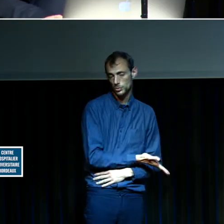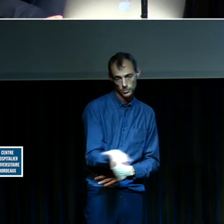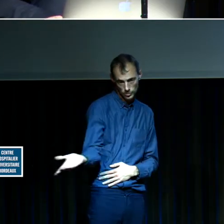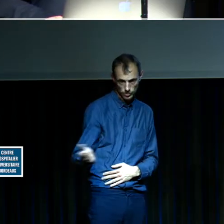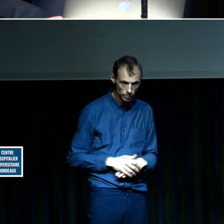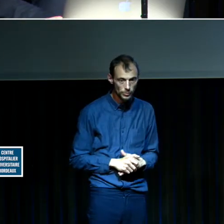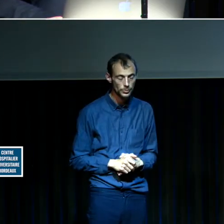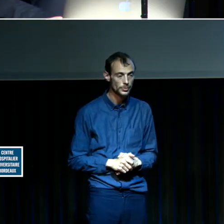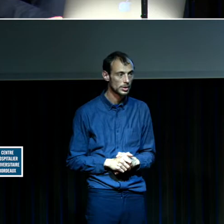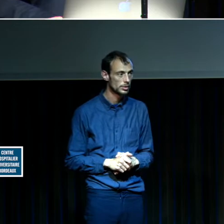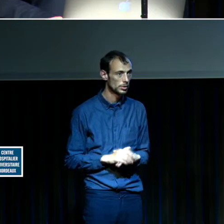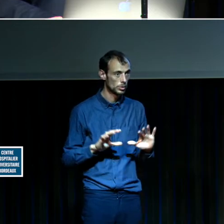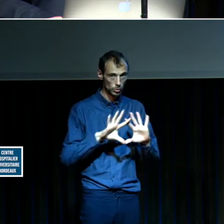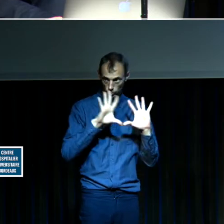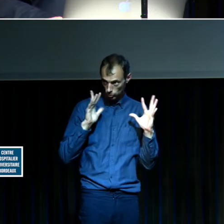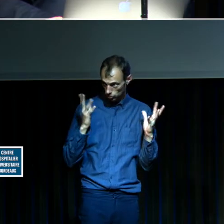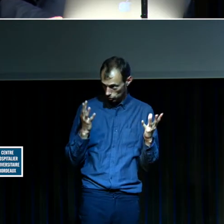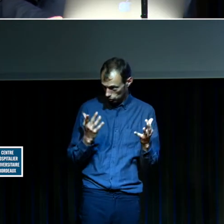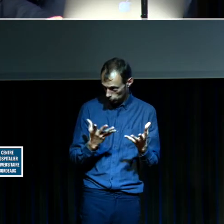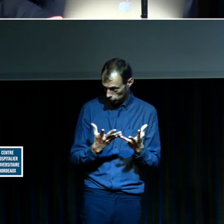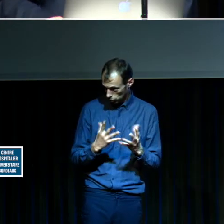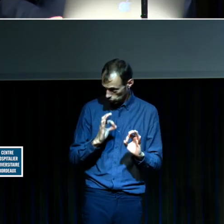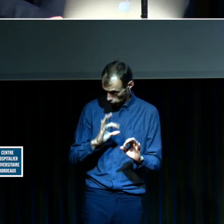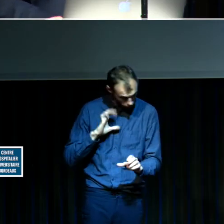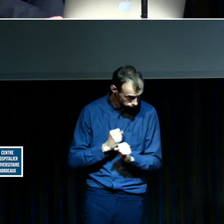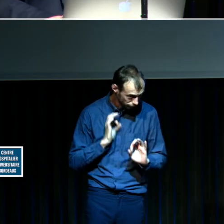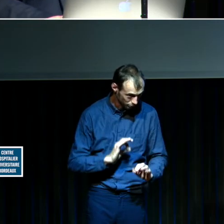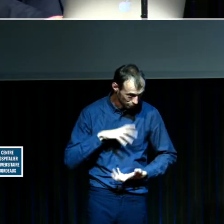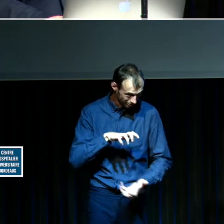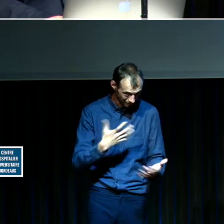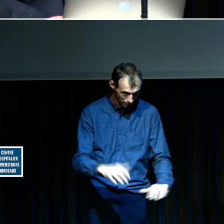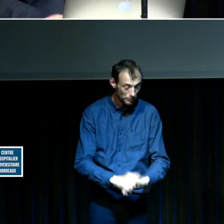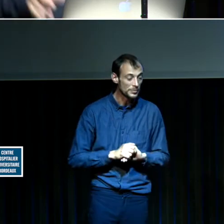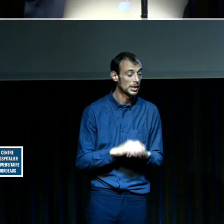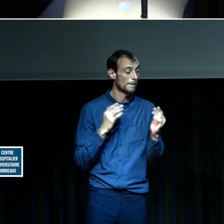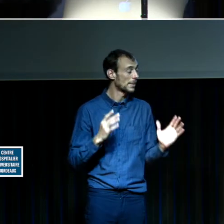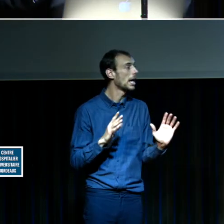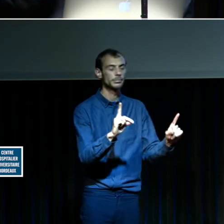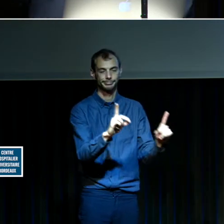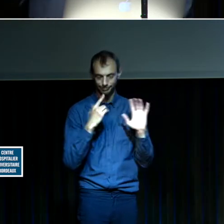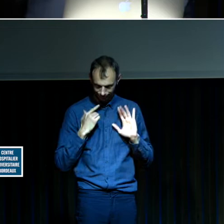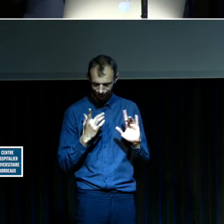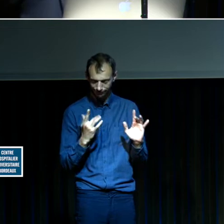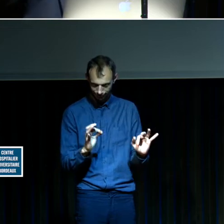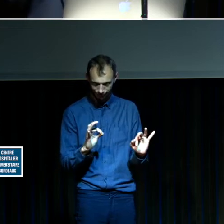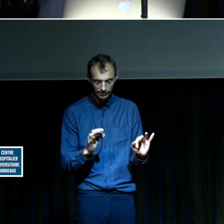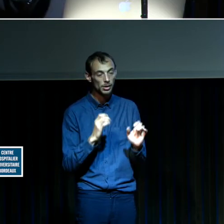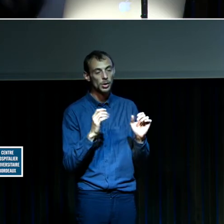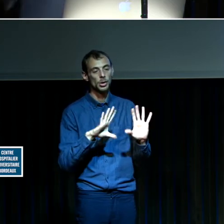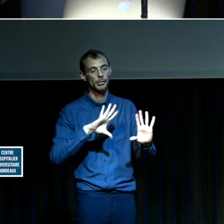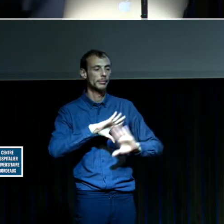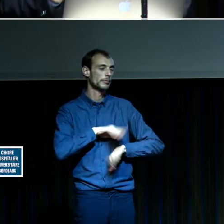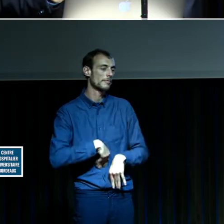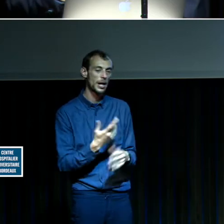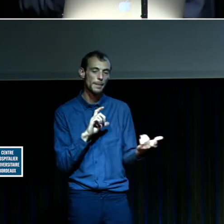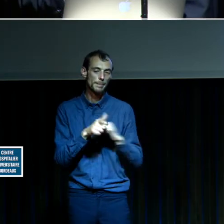Voilà tout ce que je voulais vous dire. Alors, je vais maintenant laisser... je vais finir avec ça. Donc, c'est quand même une petite synthèse avant de